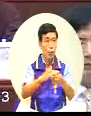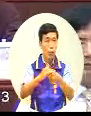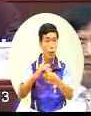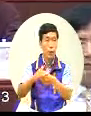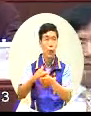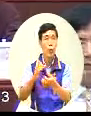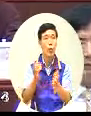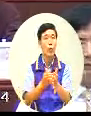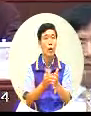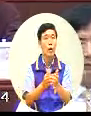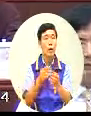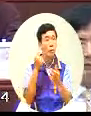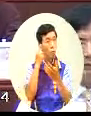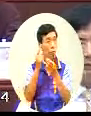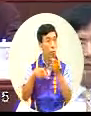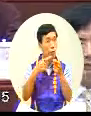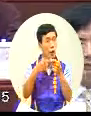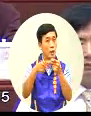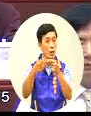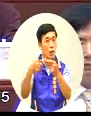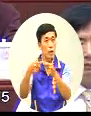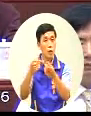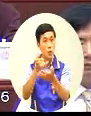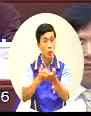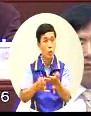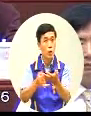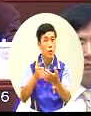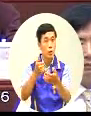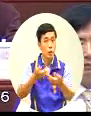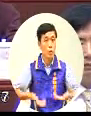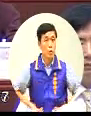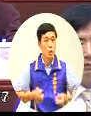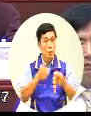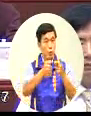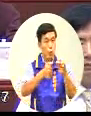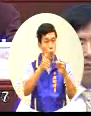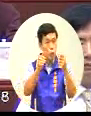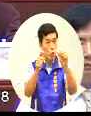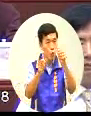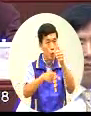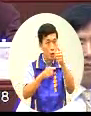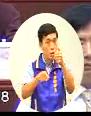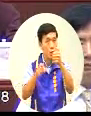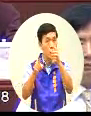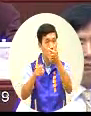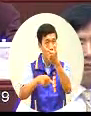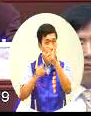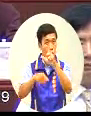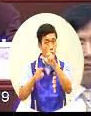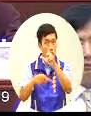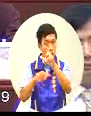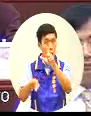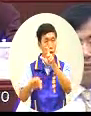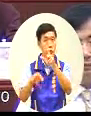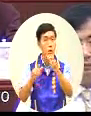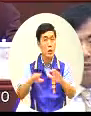应该50个到60个，所以现在已经陆续有进来，已经有一些临时的清洁队员，那么。会